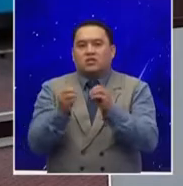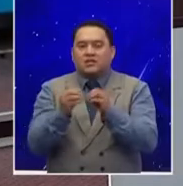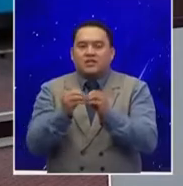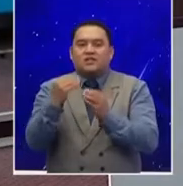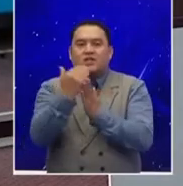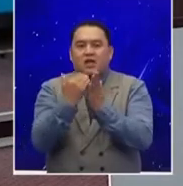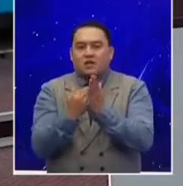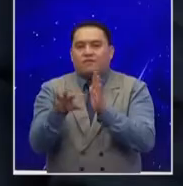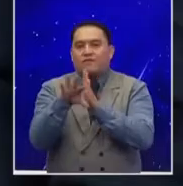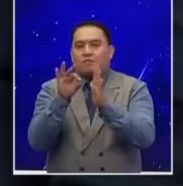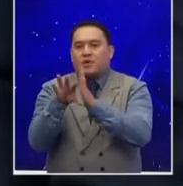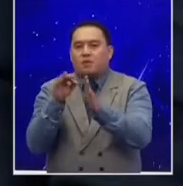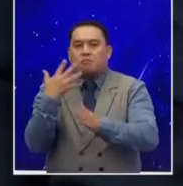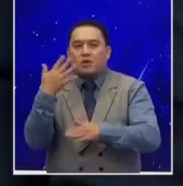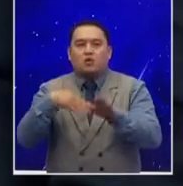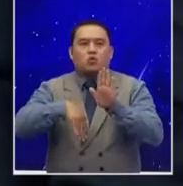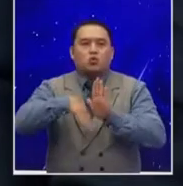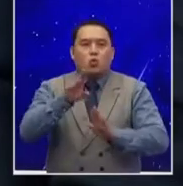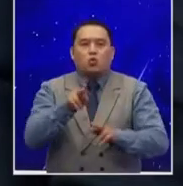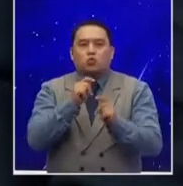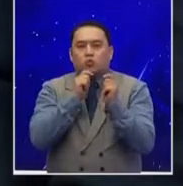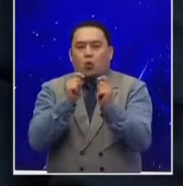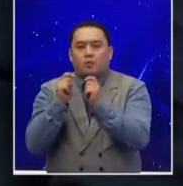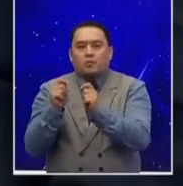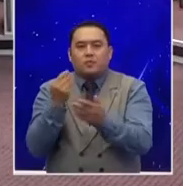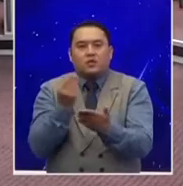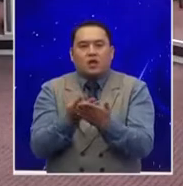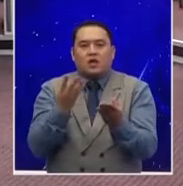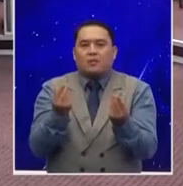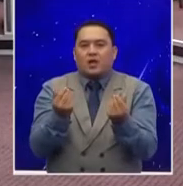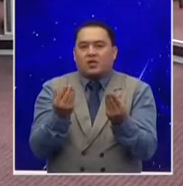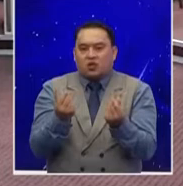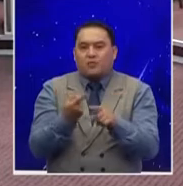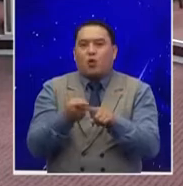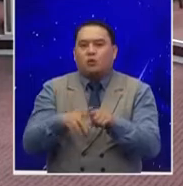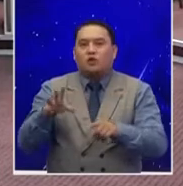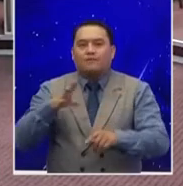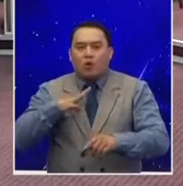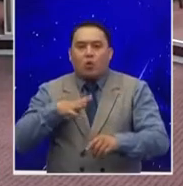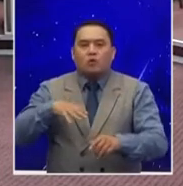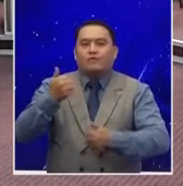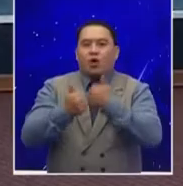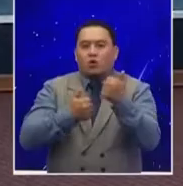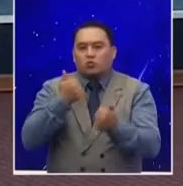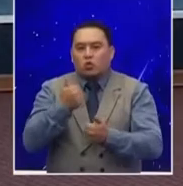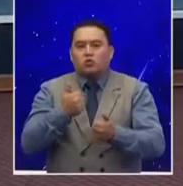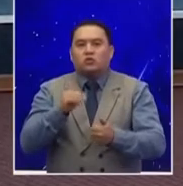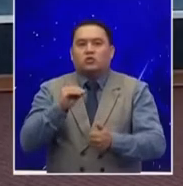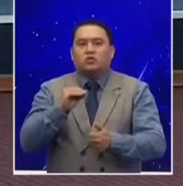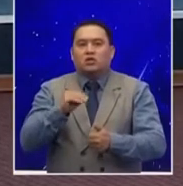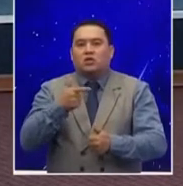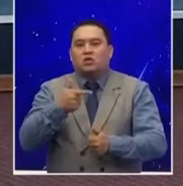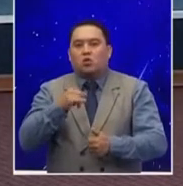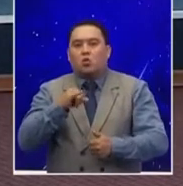статей. Из них выбрали 5 лучших, наградив ценными призами и денежными сертификатами. Так, вне конкуренции оказались